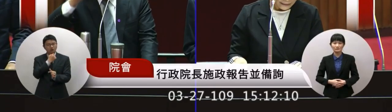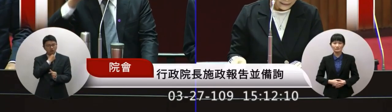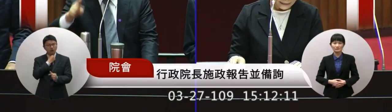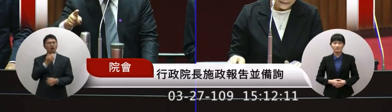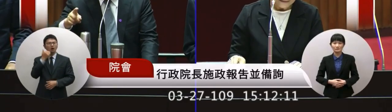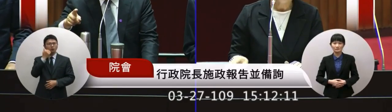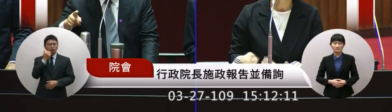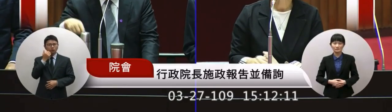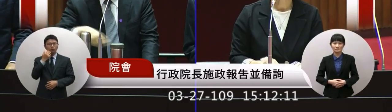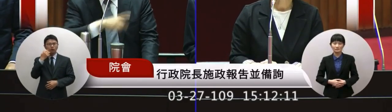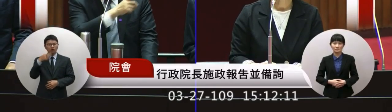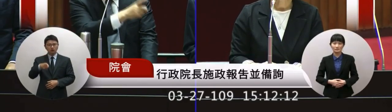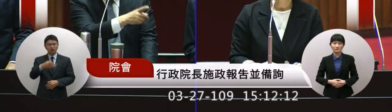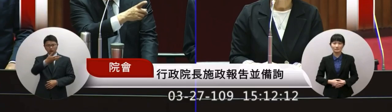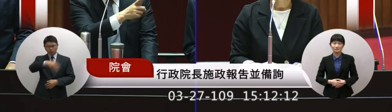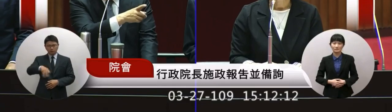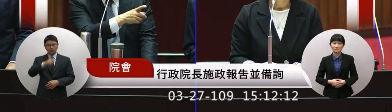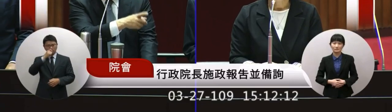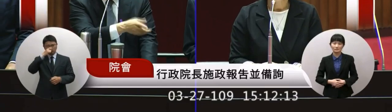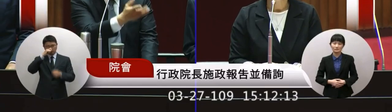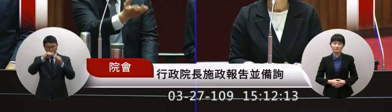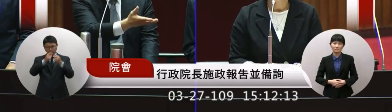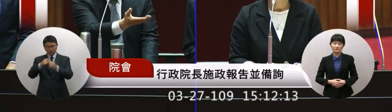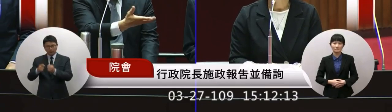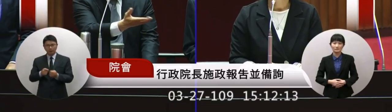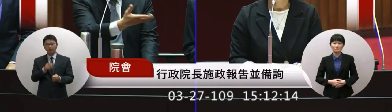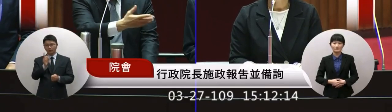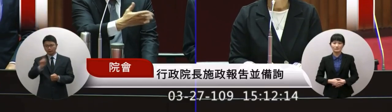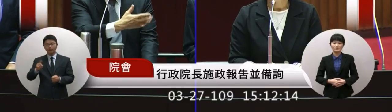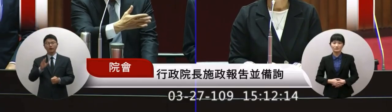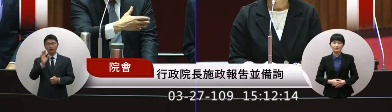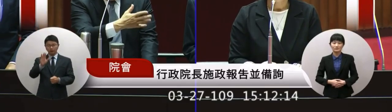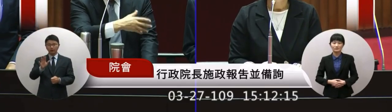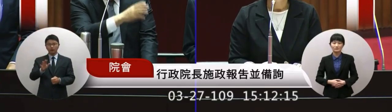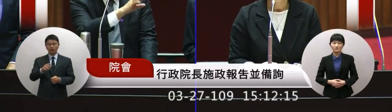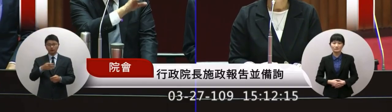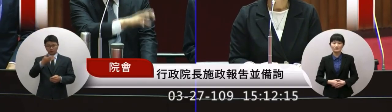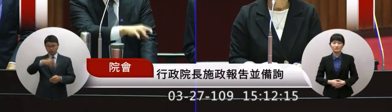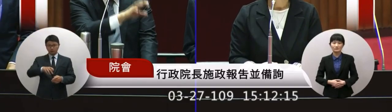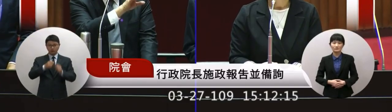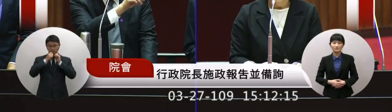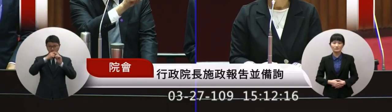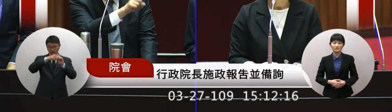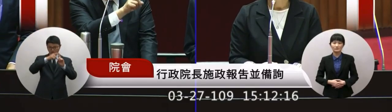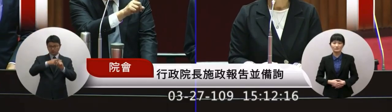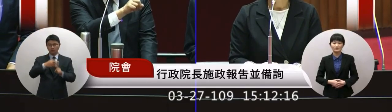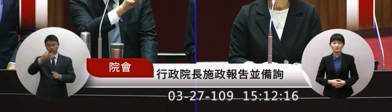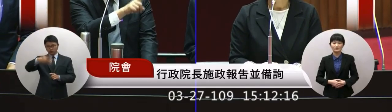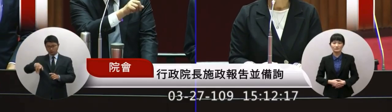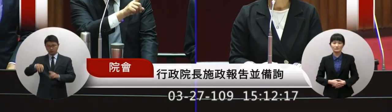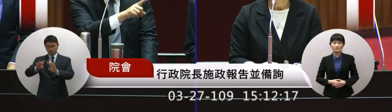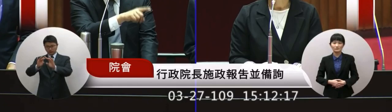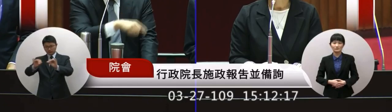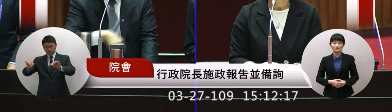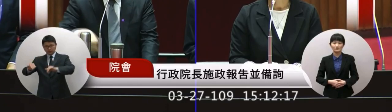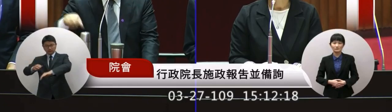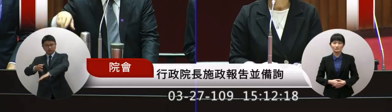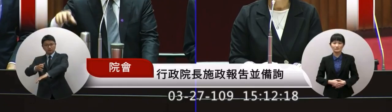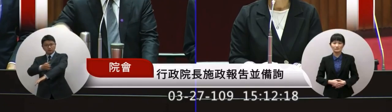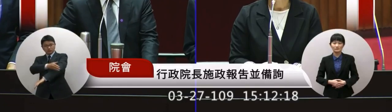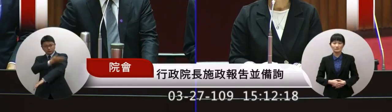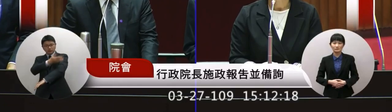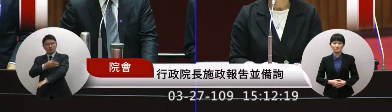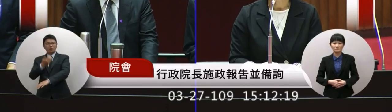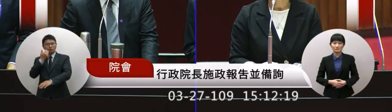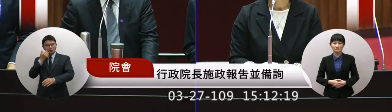还有破坏的，就对于水质或者这个水源地上面怎么样子啊